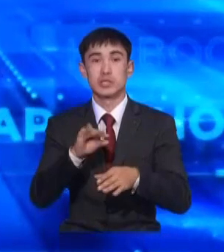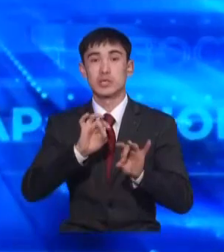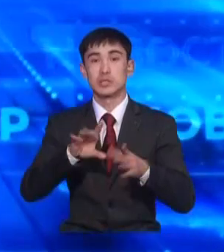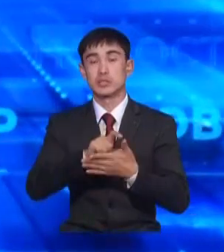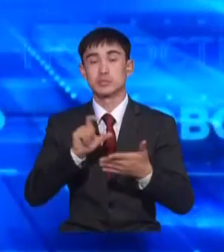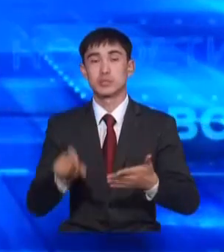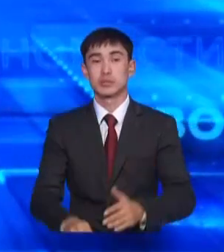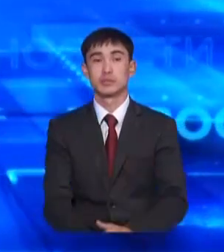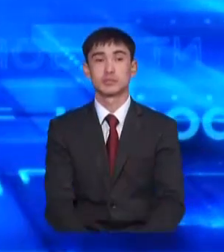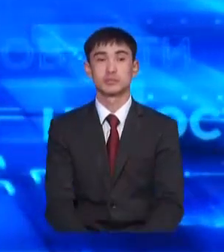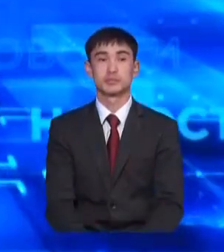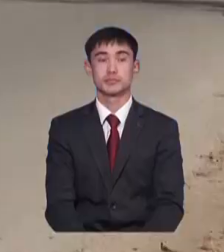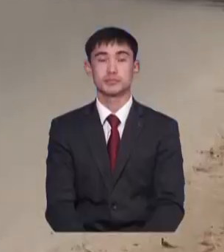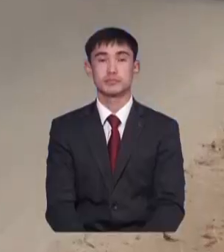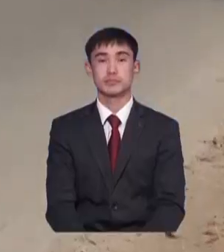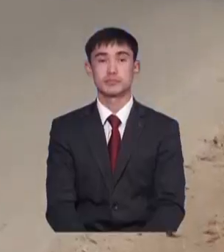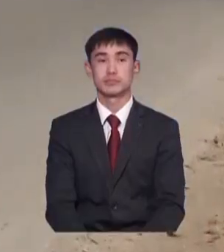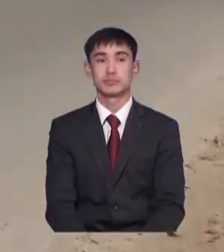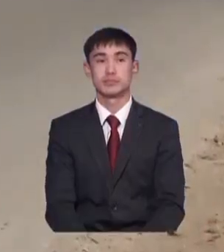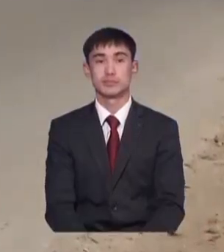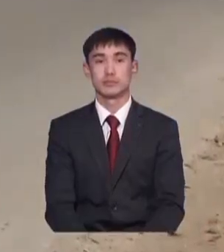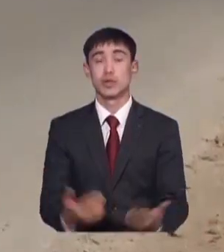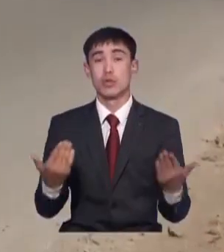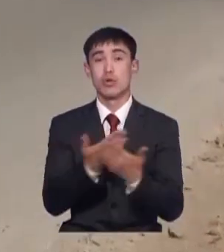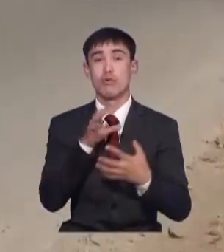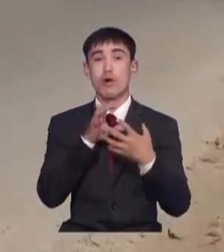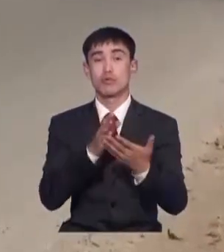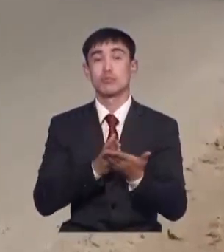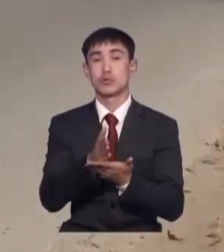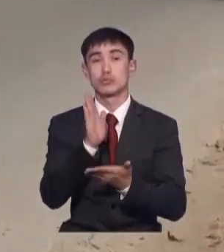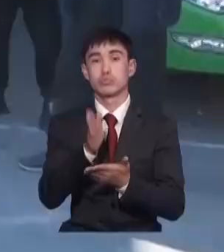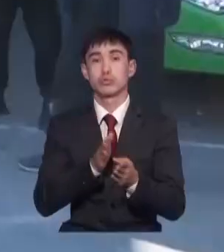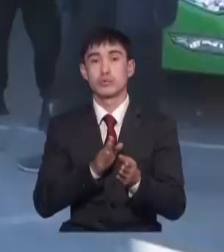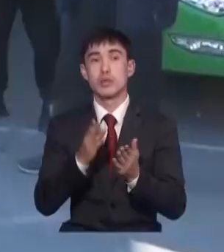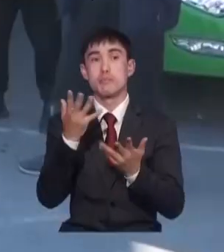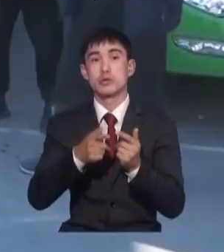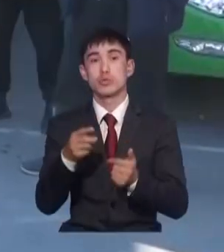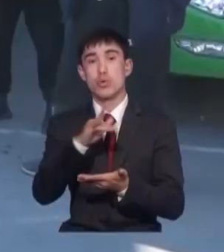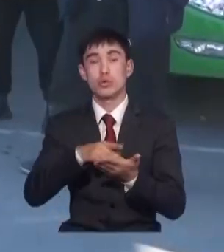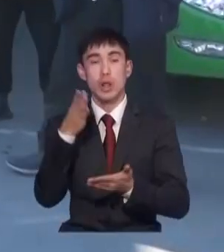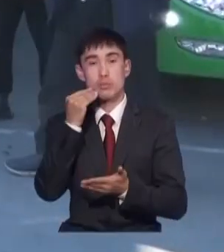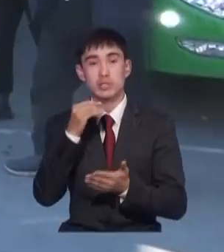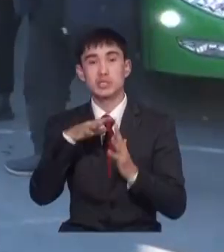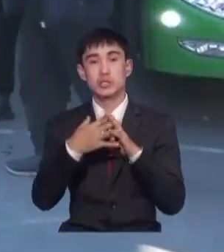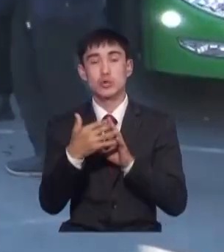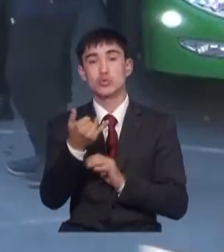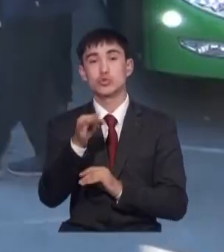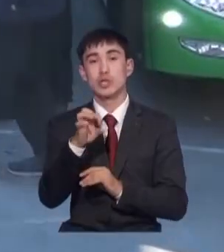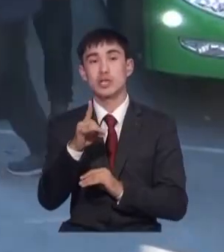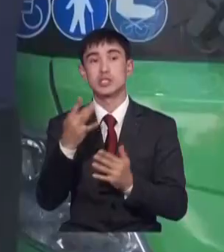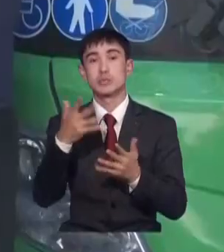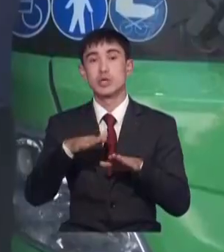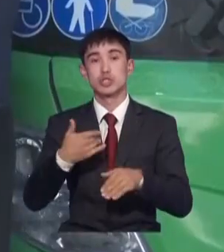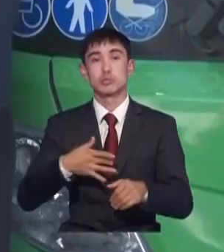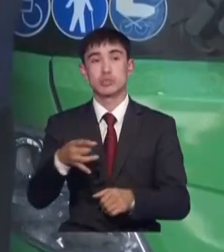Назарбаев расскажет подробнее. Новый автобусный маршрут будет курсировать между городом Алматы и селом Узунагаш,